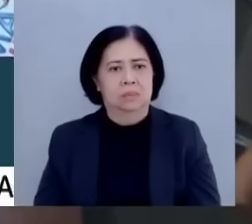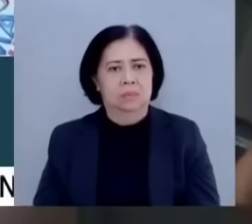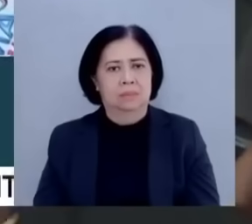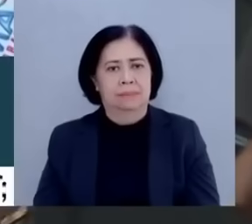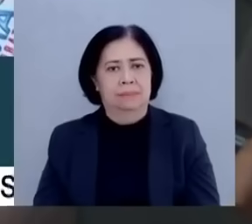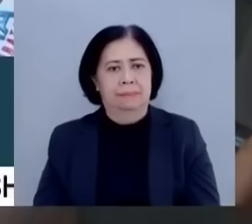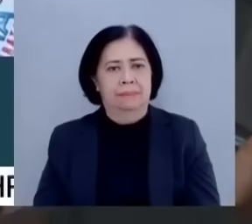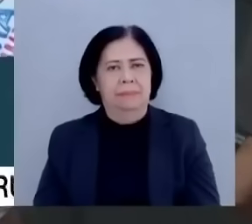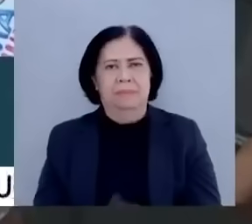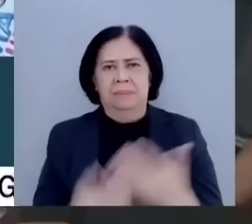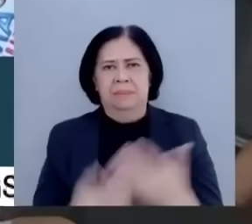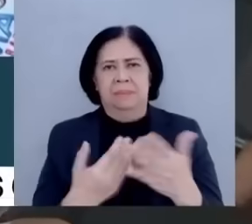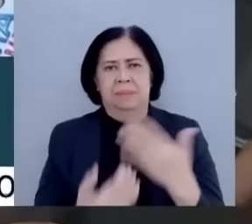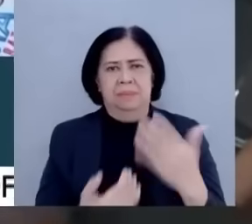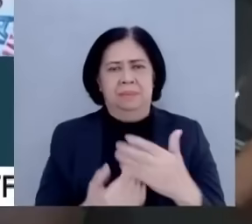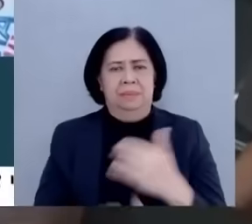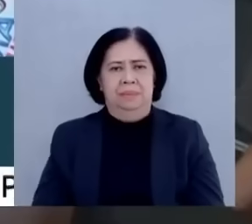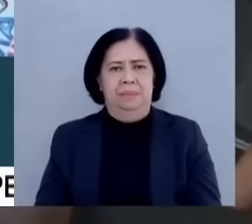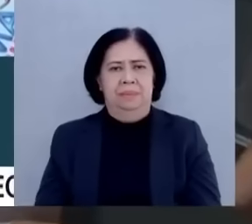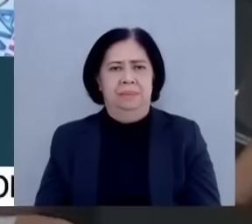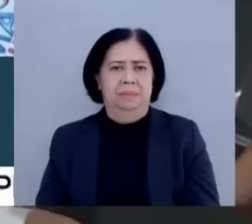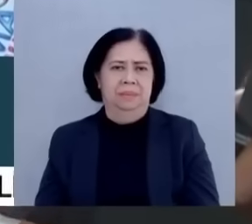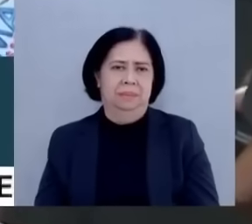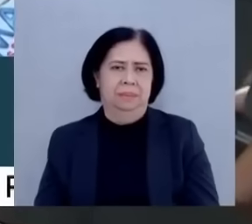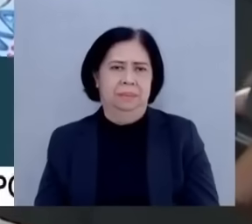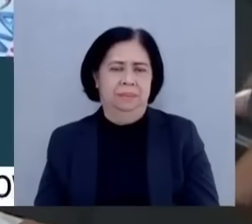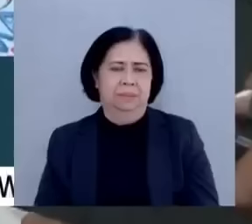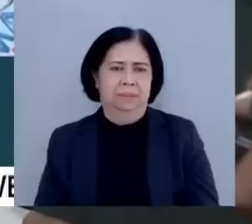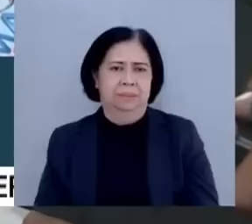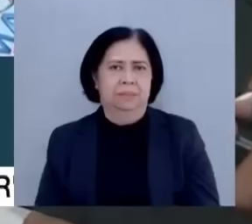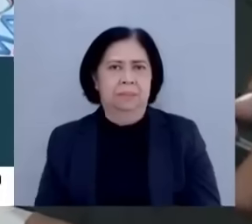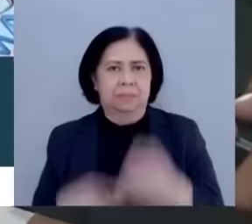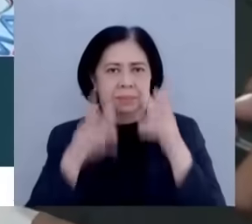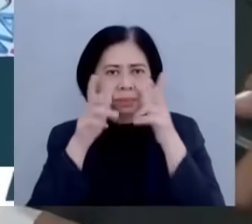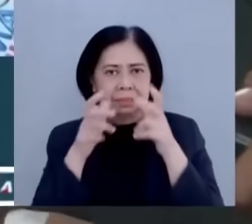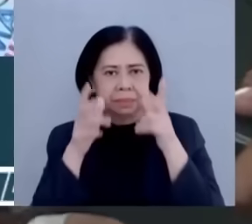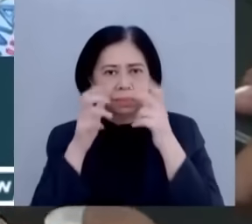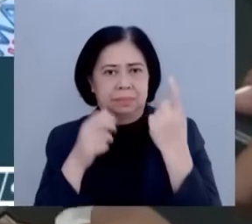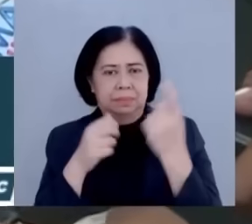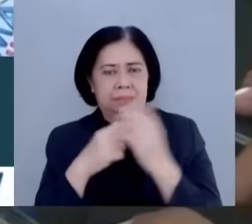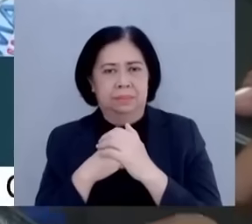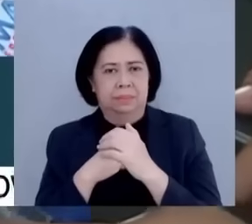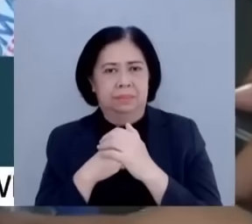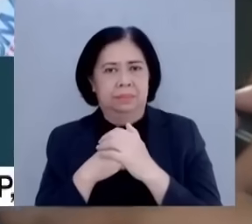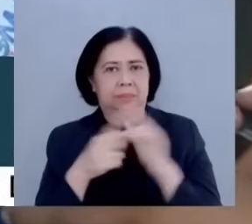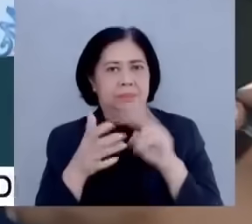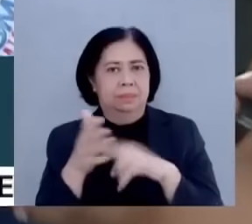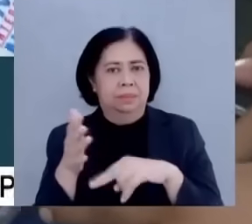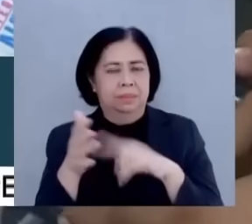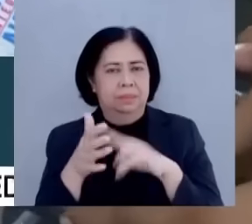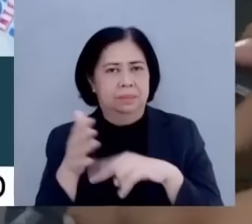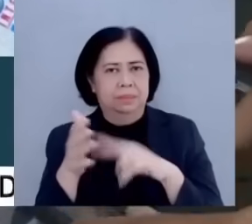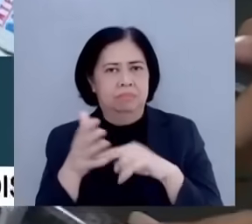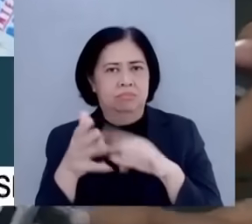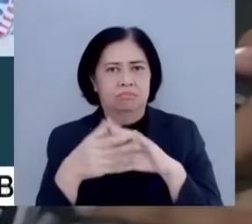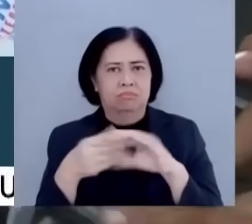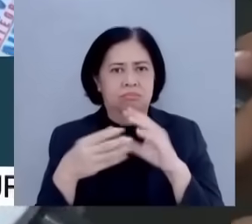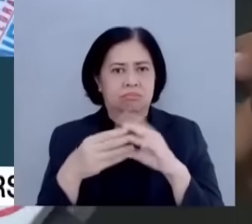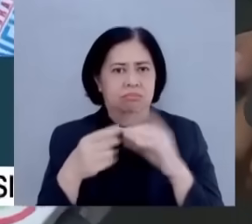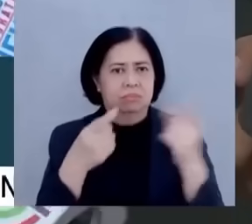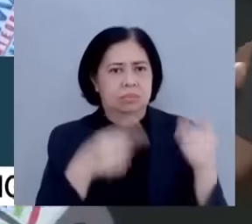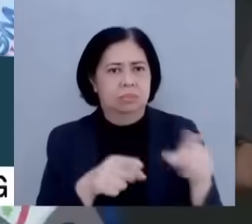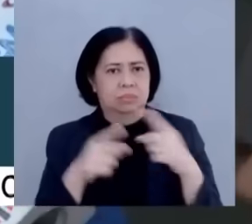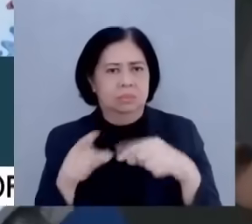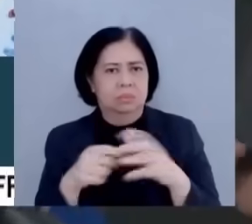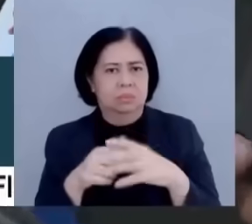Madali lang naman siya eh. Pakinggan nyo lang, basahin nyo lang lahat ng mga nangyayari.